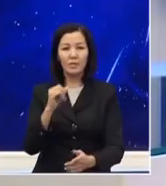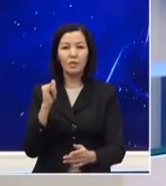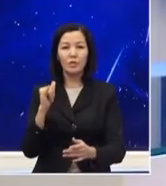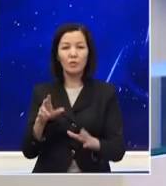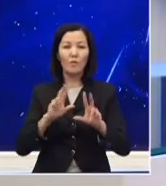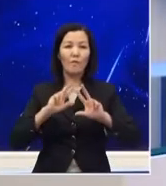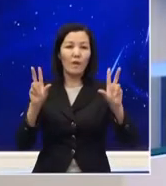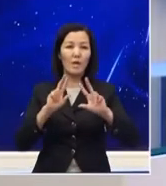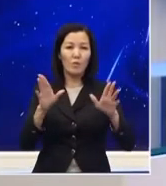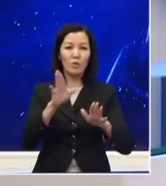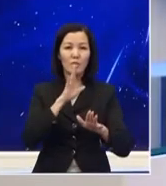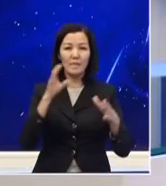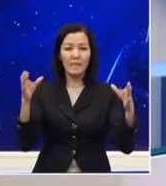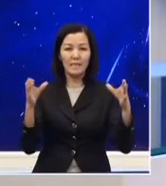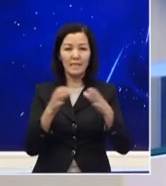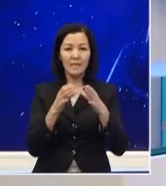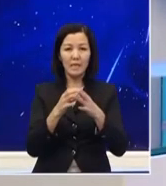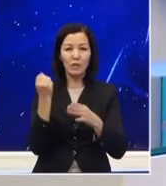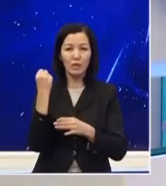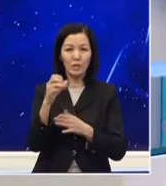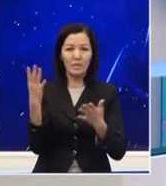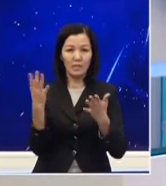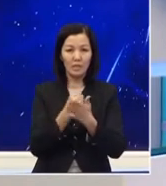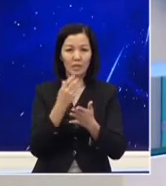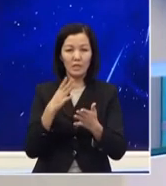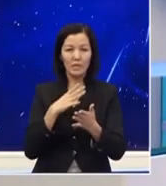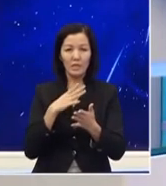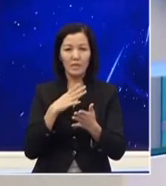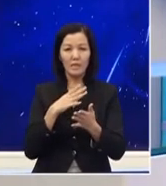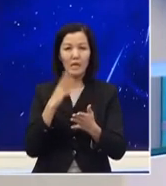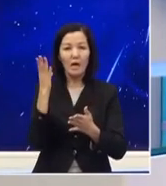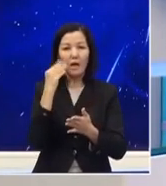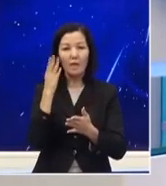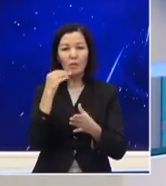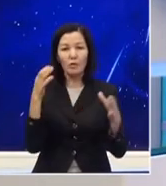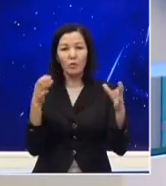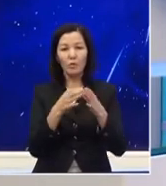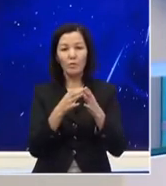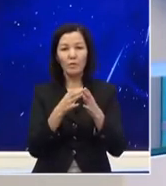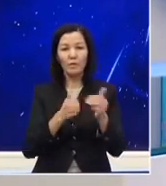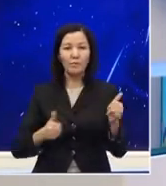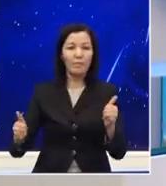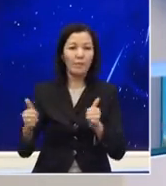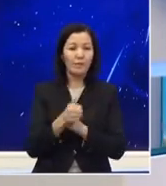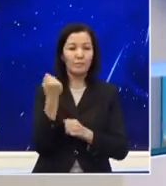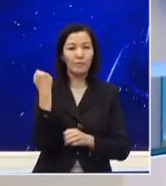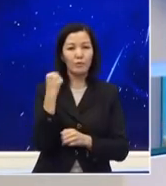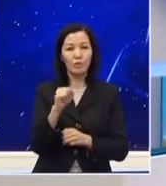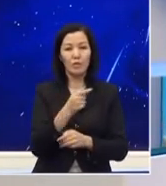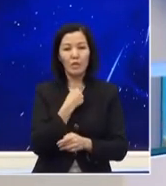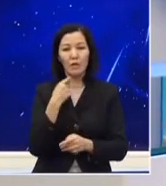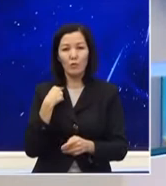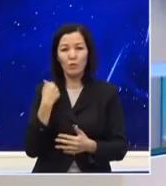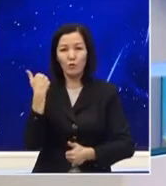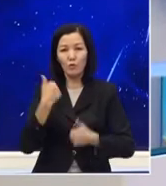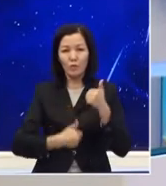Жетісулық волейболшы қыздар ел біріншілігінде кезекті жеңісіне қол жеткізді. Бұл жолы жерлестеріміз Алматы клубынан басым түсті. Осылайша